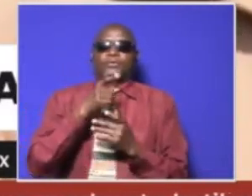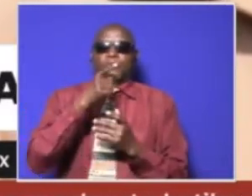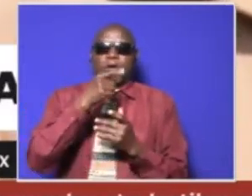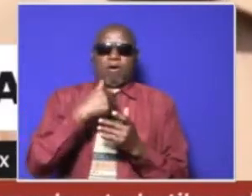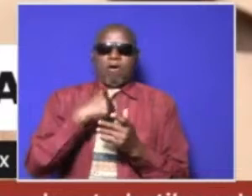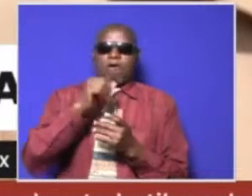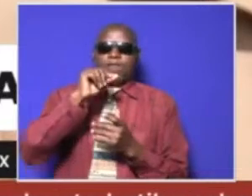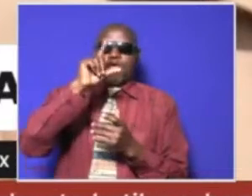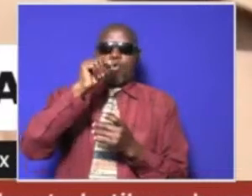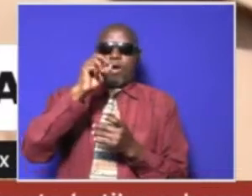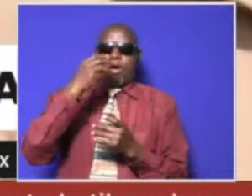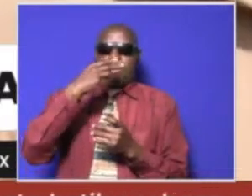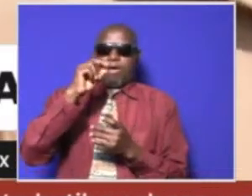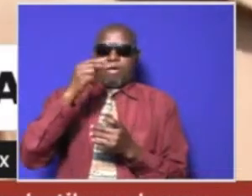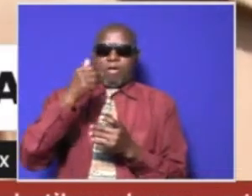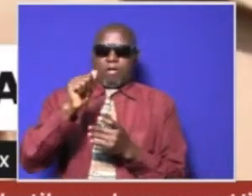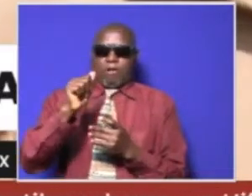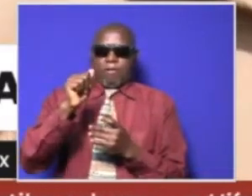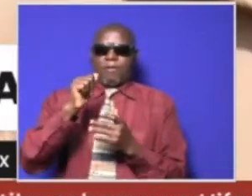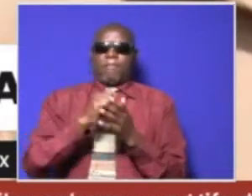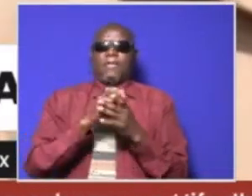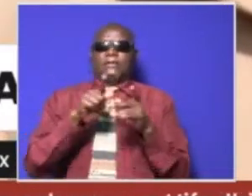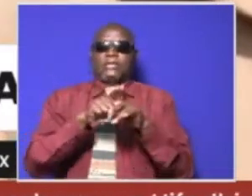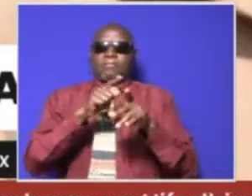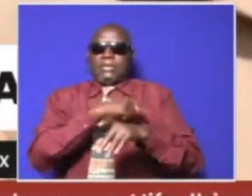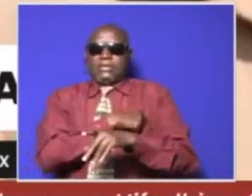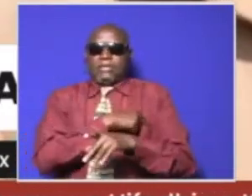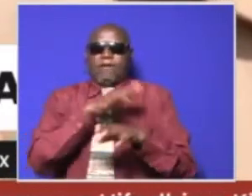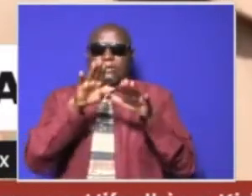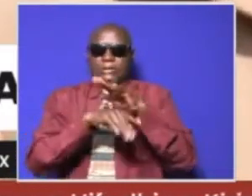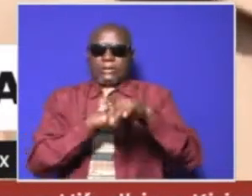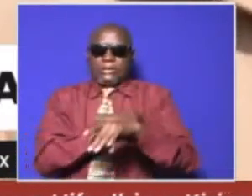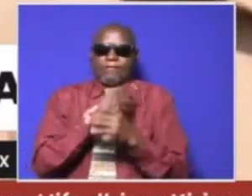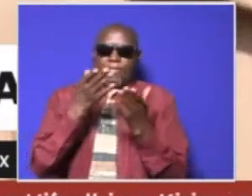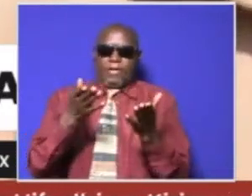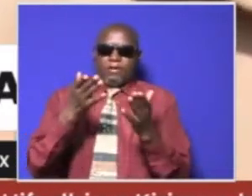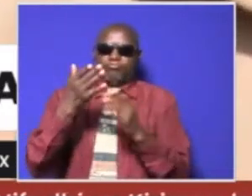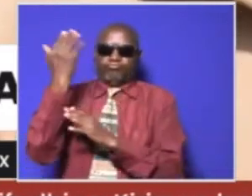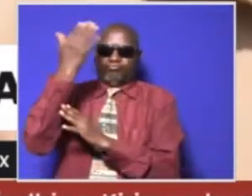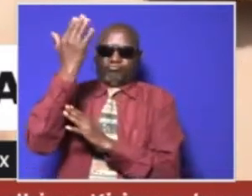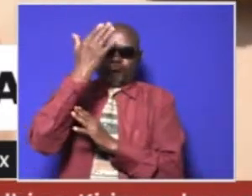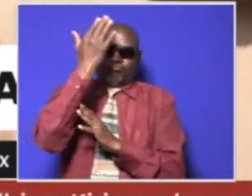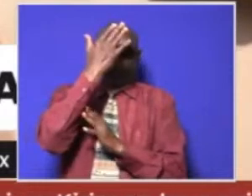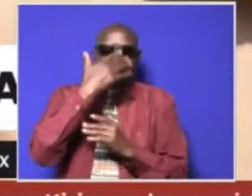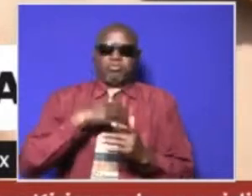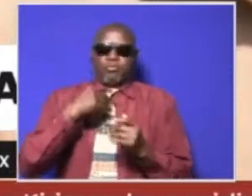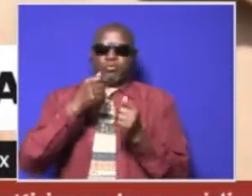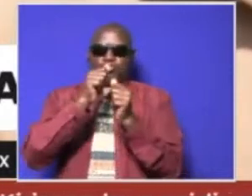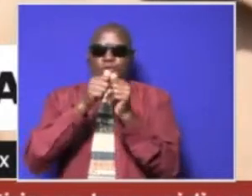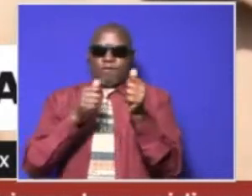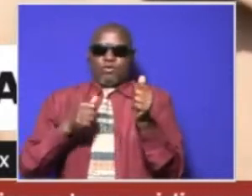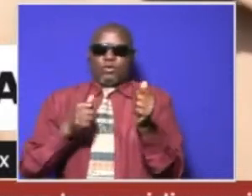Rorotiandet, tumekuwa na chiefs na sister chiefs wetu tukihamasisha wananchi kwamba wajikinge kutokana na hili janga